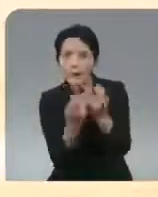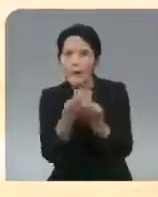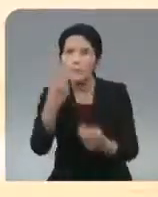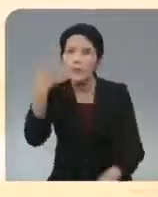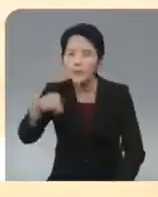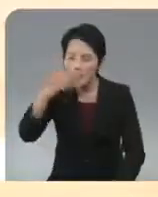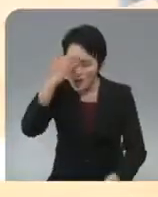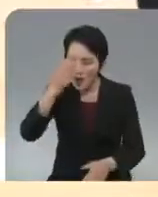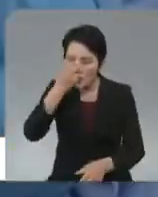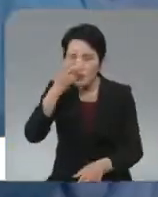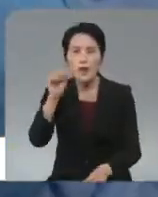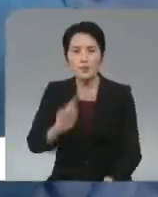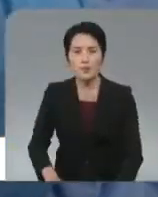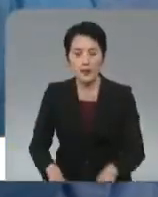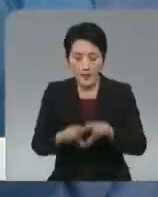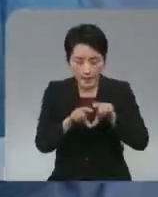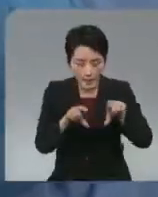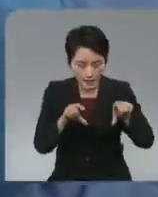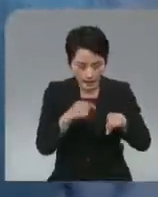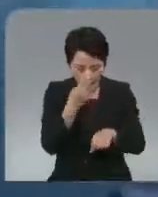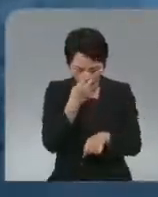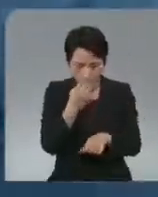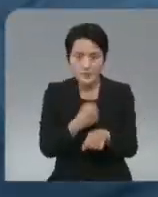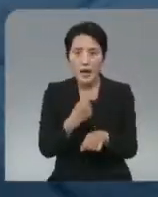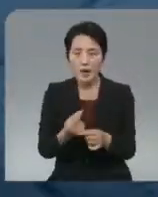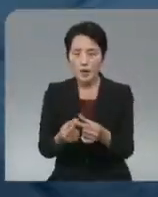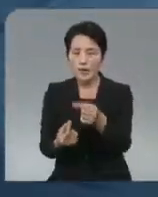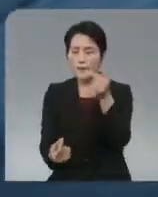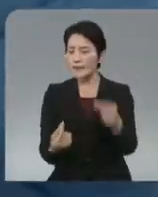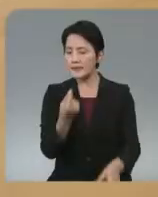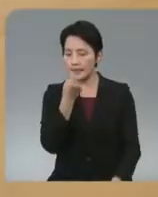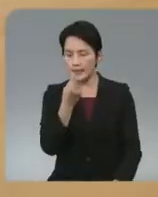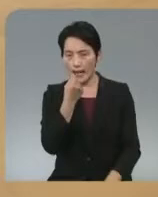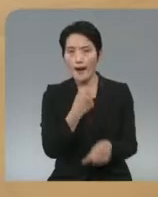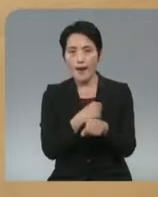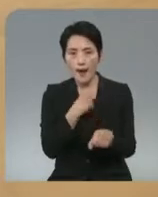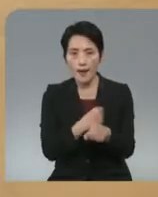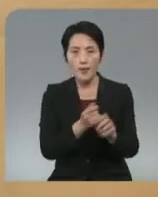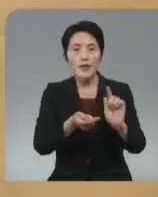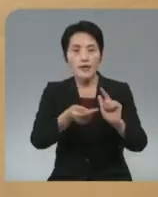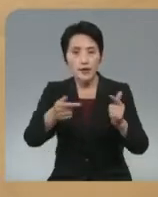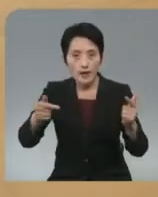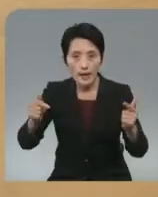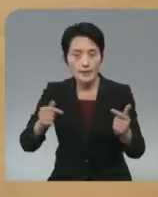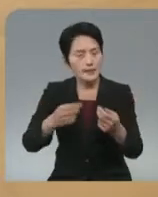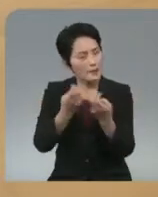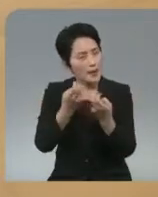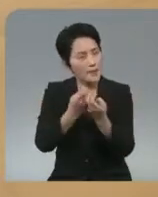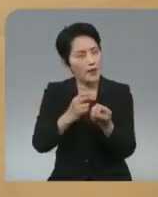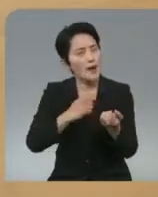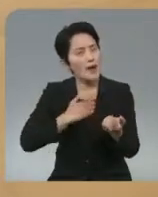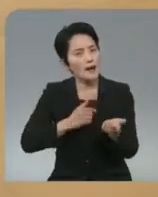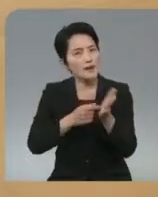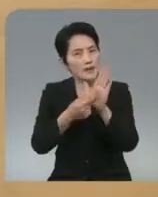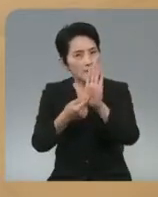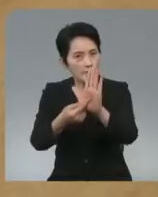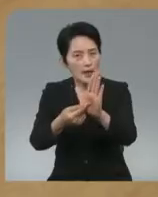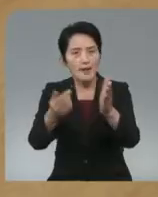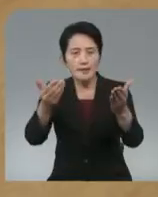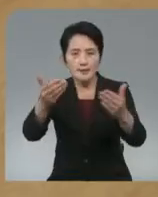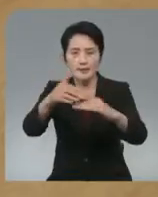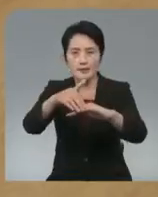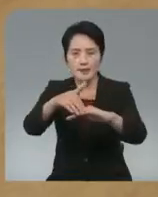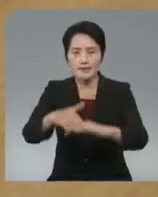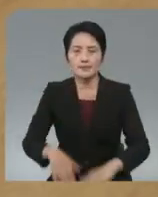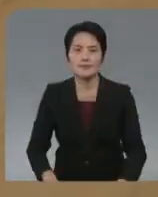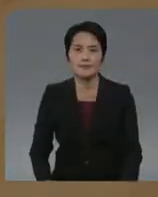Nếu như phát sinh thêm camac trong thời gian cách ly chung thì chỉ người mất mới bị cách li trong vòng 7 ngày các thành viên khác trong gia đình không